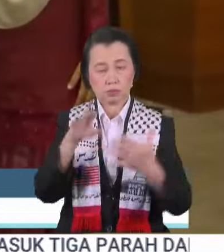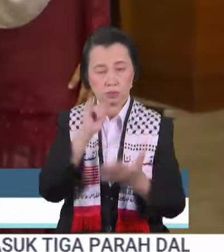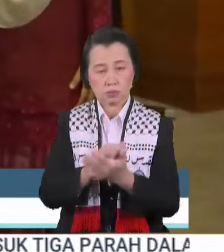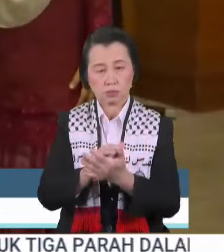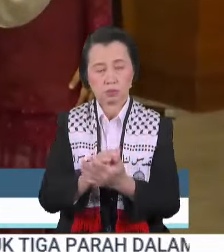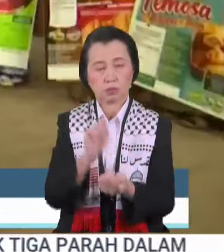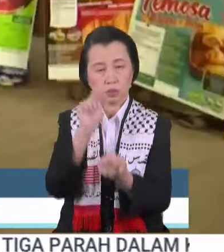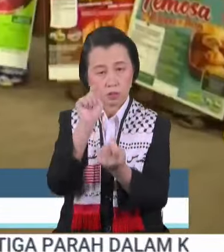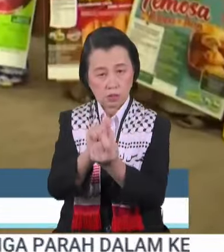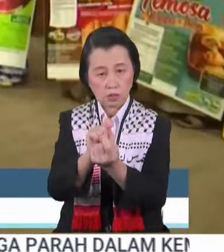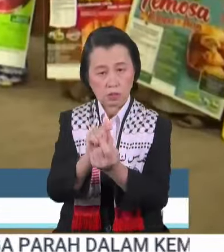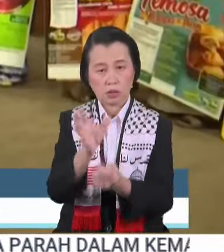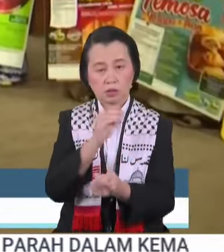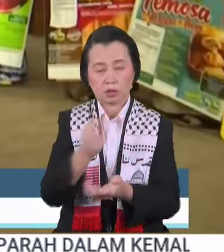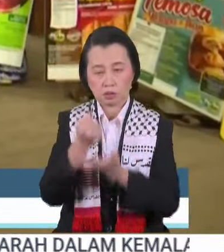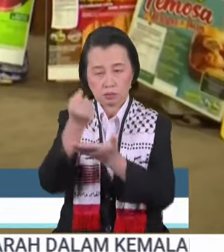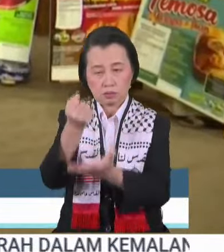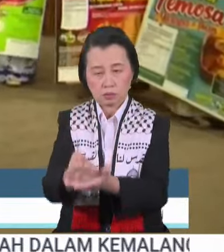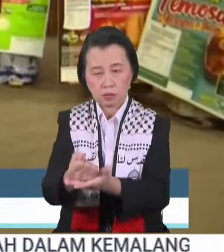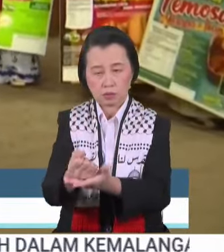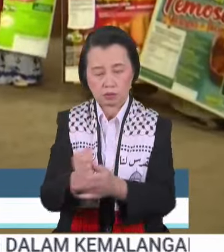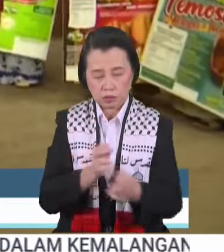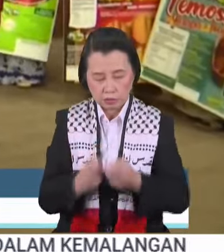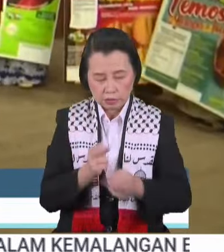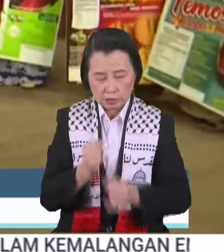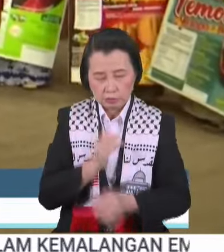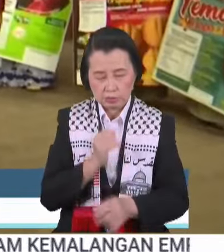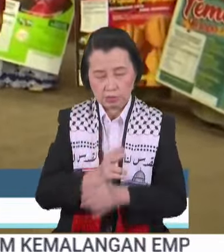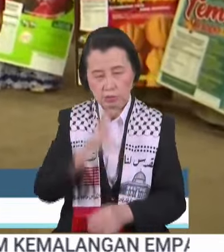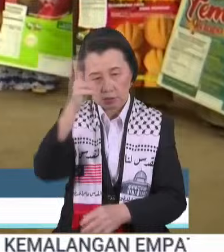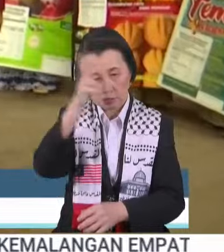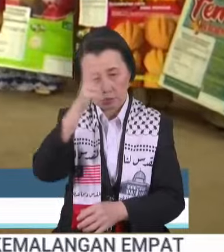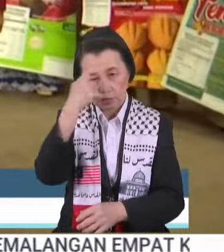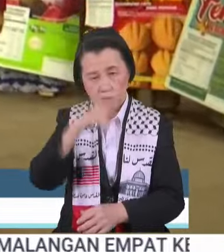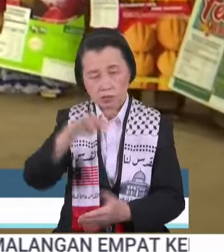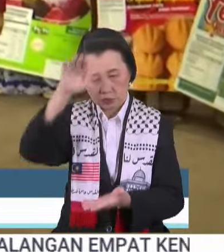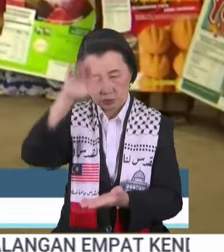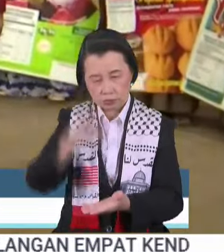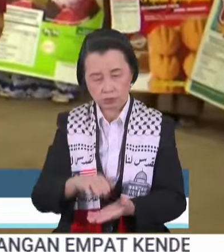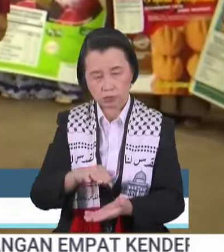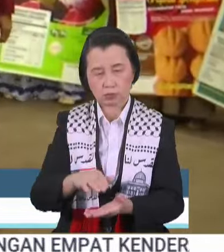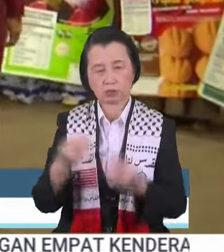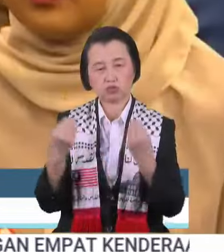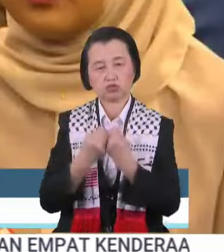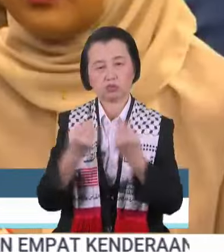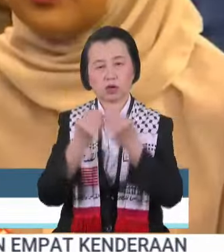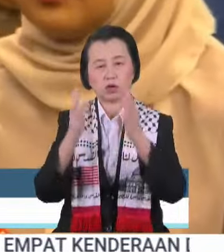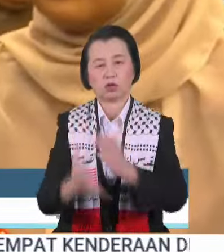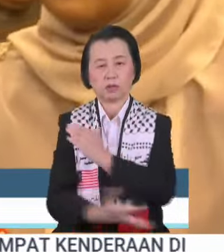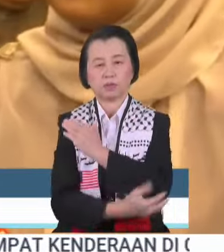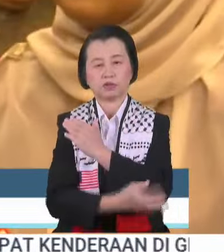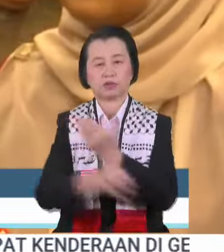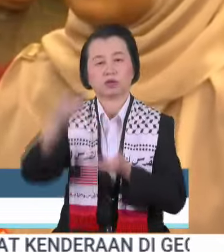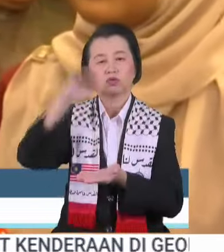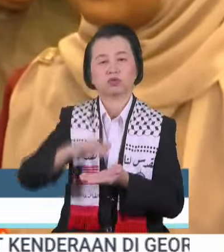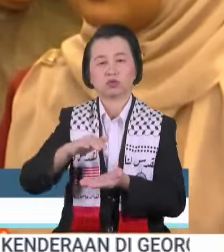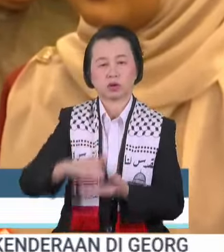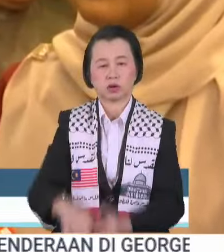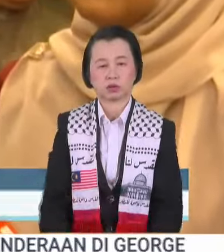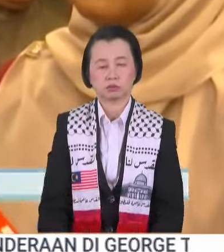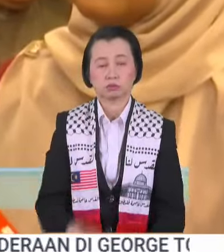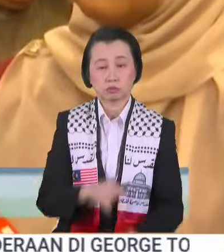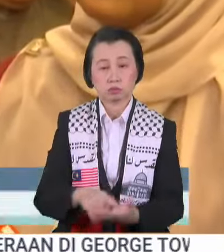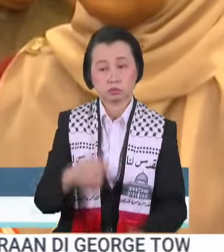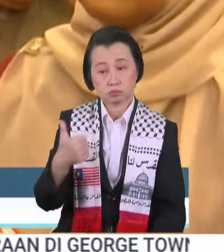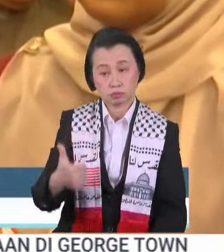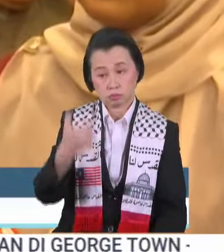juga bertepatan dalam membantu usaha kerajaan negeri mengurangkan kadar kemiskinan. So ini memberikan impak yang